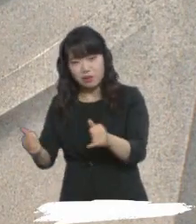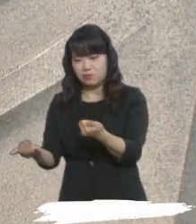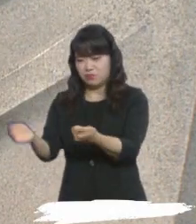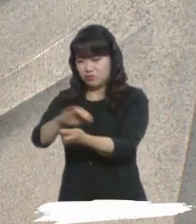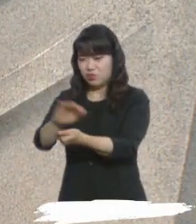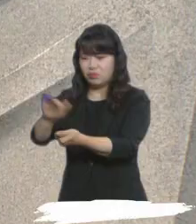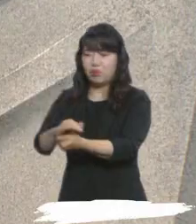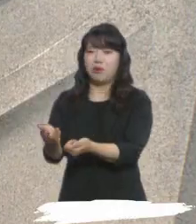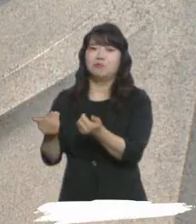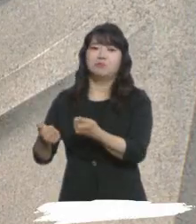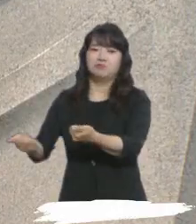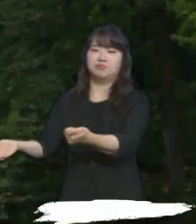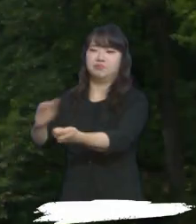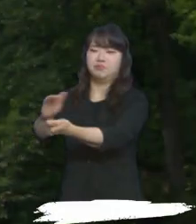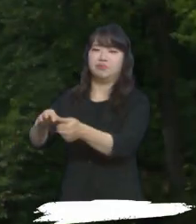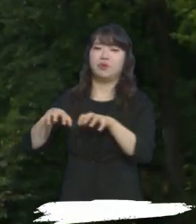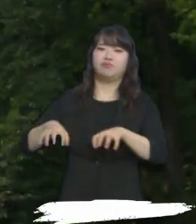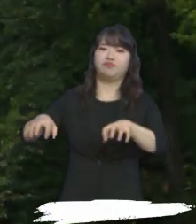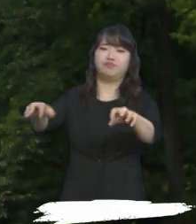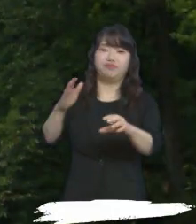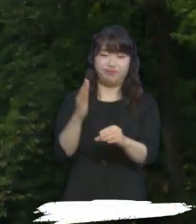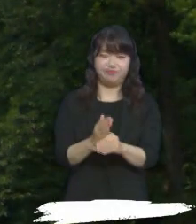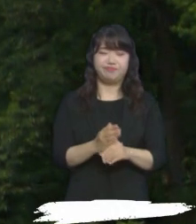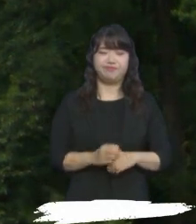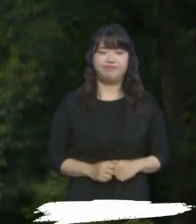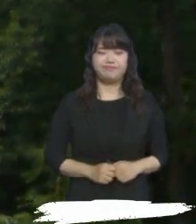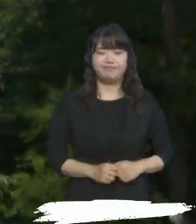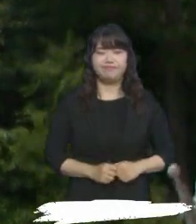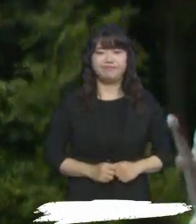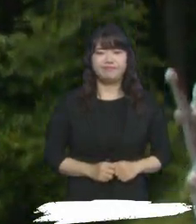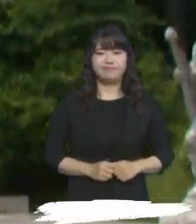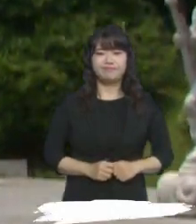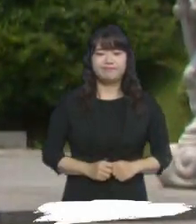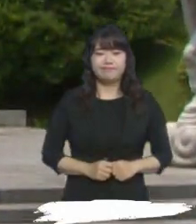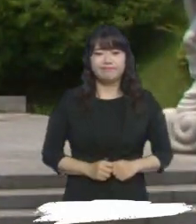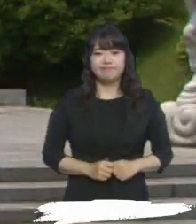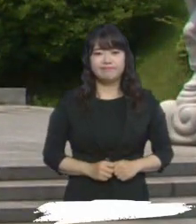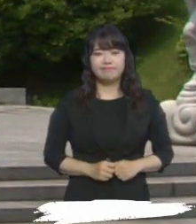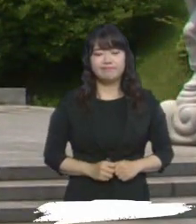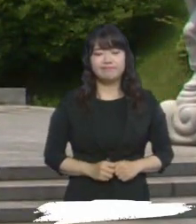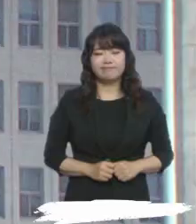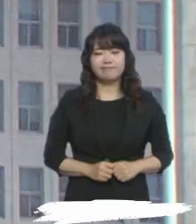순국선열들의 묘역이 자리하고 있습니다. BTV 뉴스 양진호입니다.